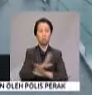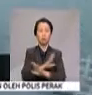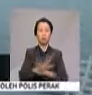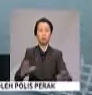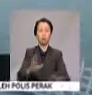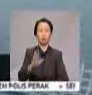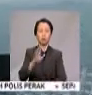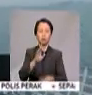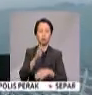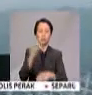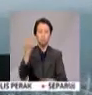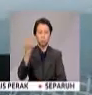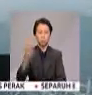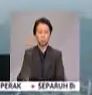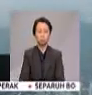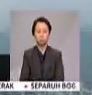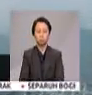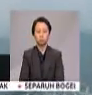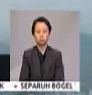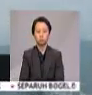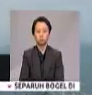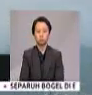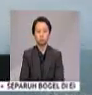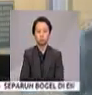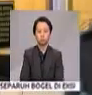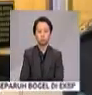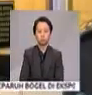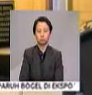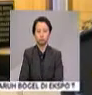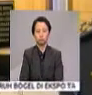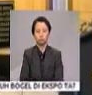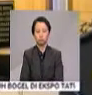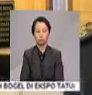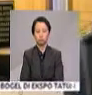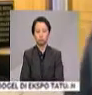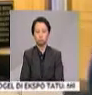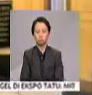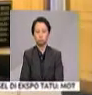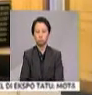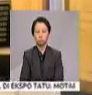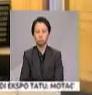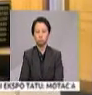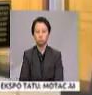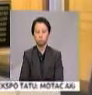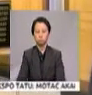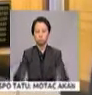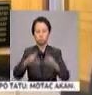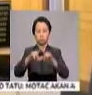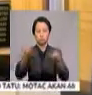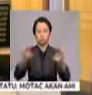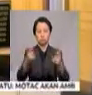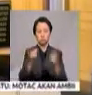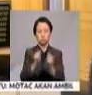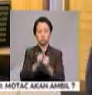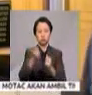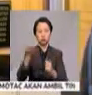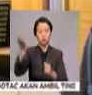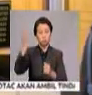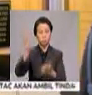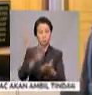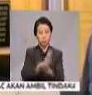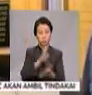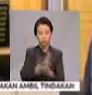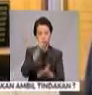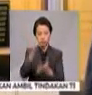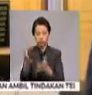elemen-elemen tersebut boleh menjadi satu katalis supaya dalam masa depan industri pertahanan boleh berkembang dengan pesat yang tempatan.